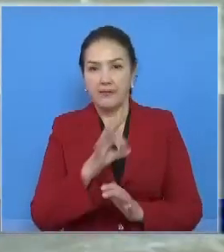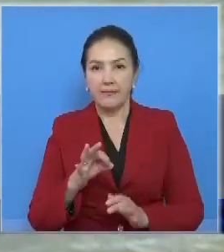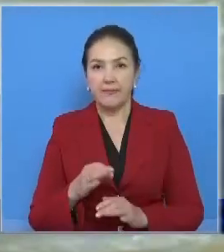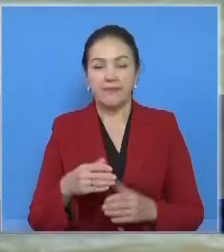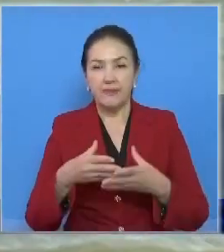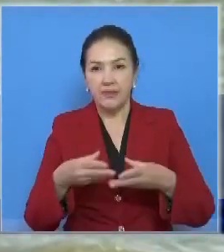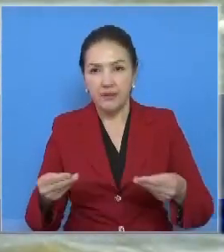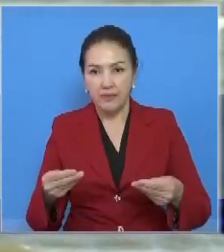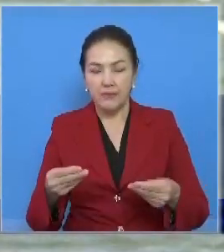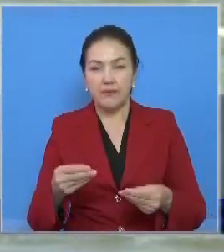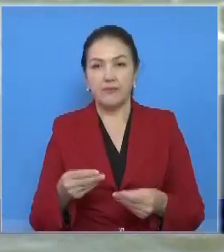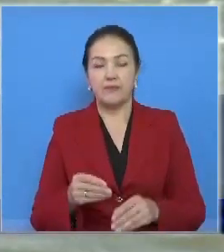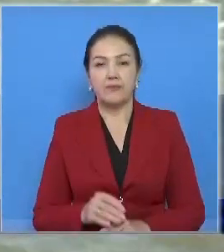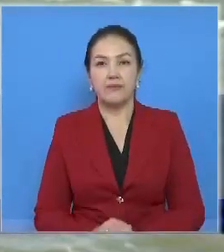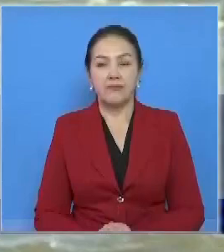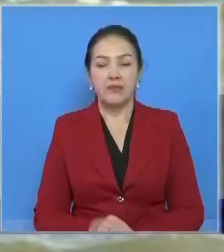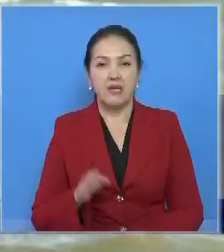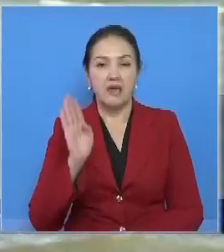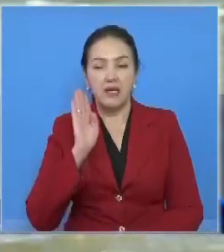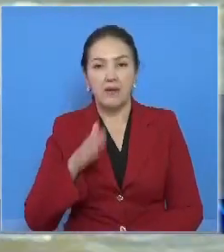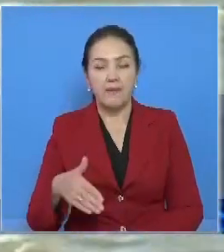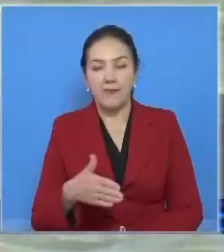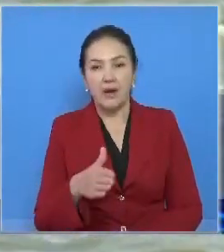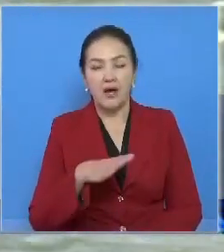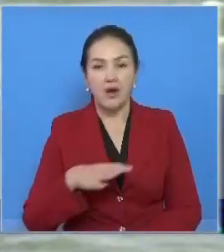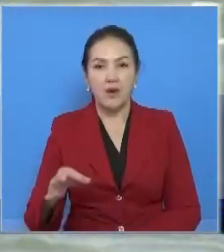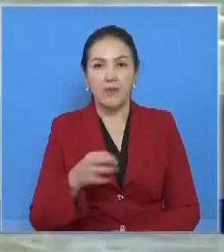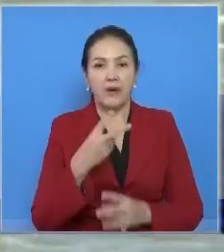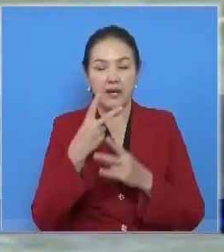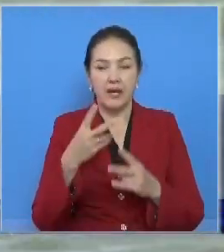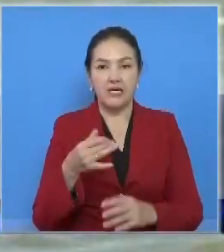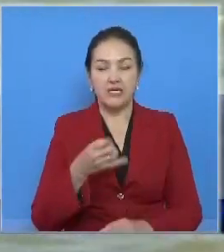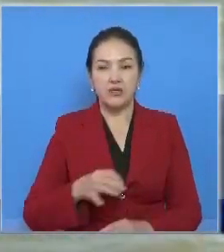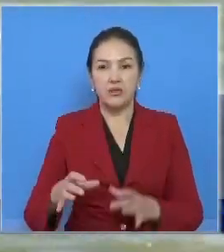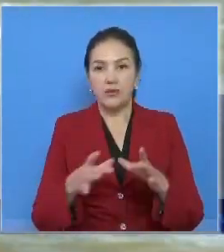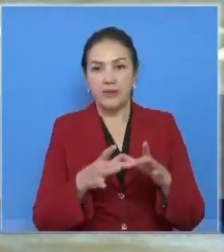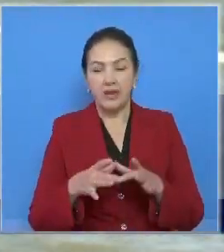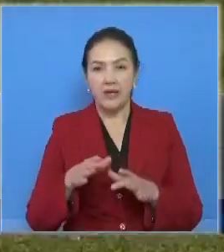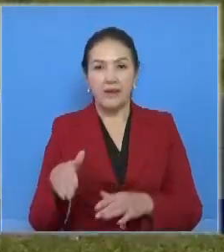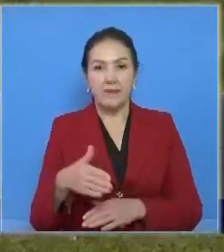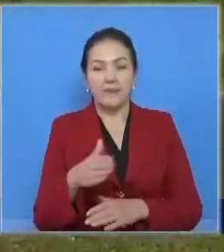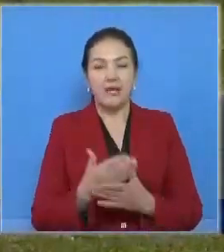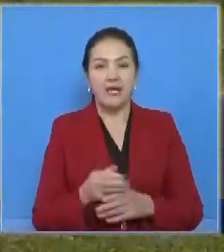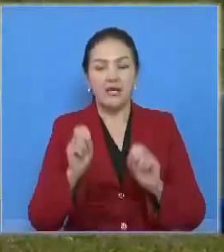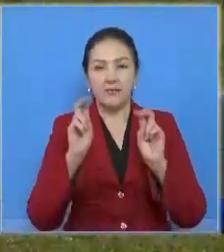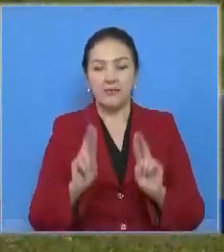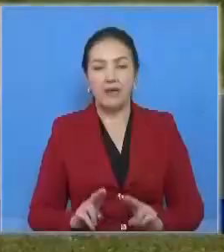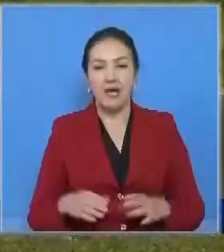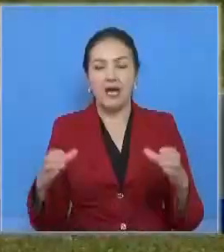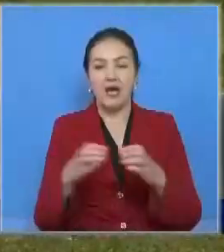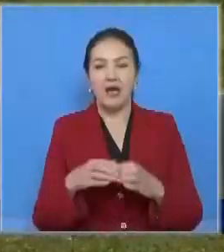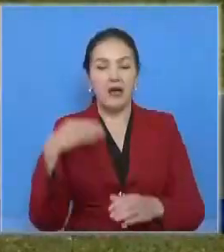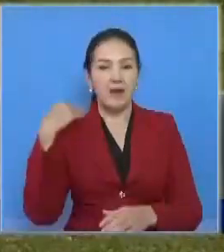кеуіп қалды. Негізі балық қорын осы облыс бойынша құрайтын сол Ырғыз Тоғай көлдерінің балық қоры. Арнайы топ 2 аптадан бері